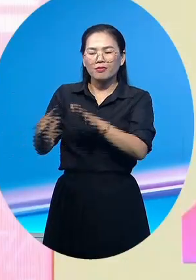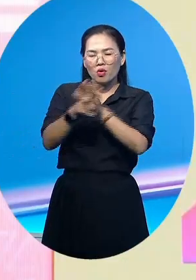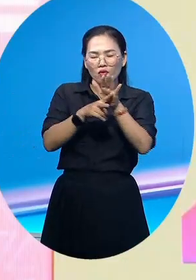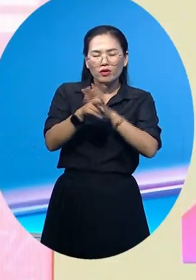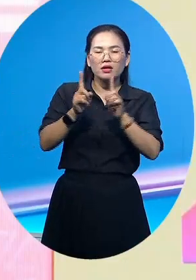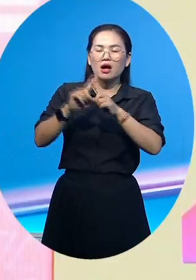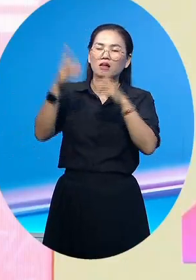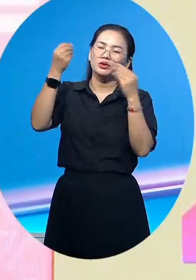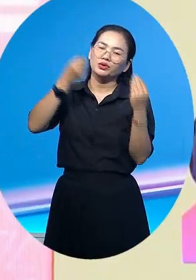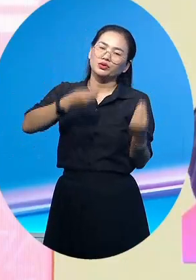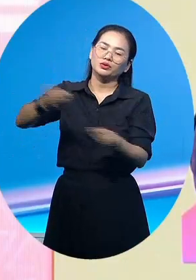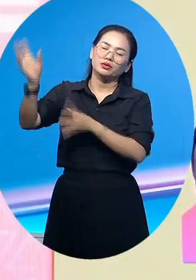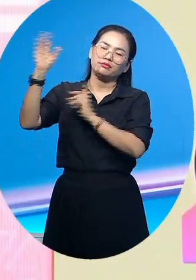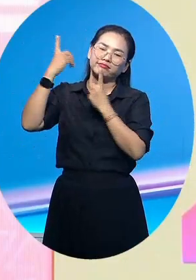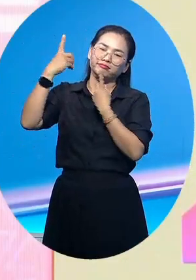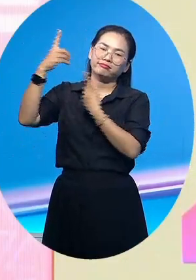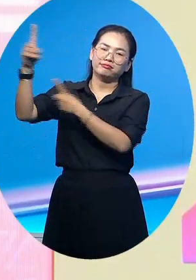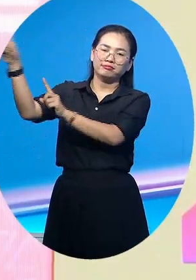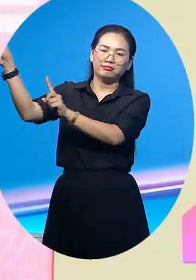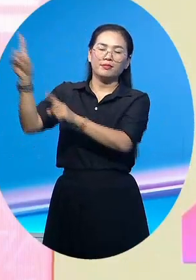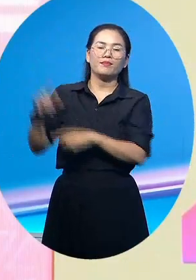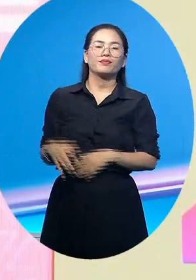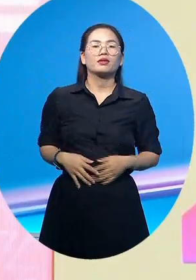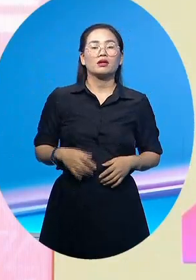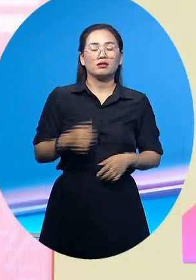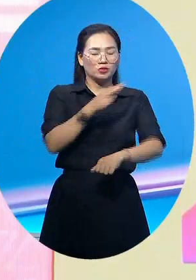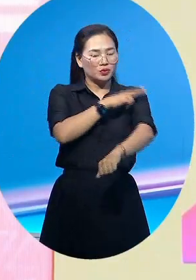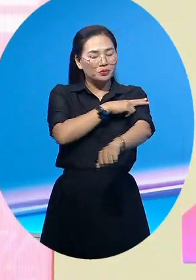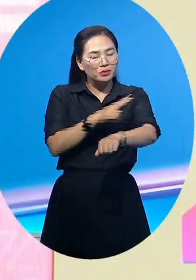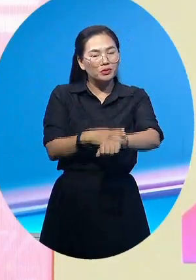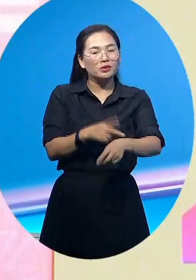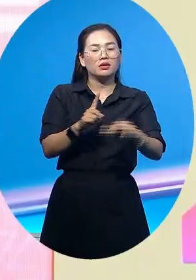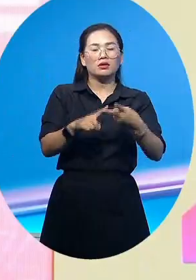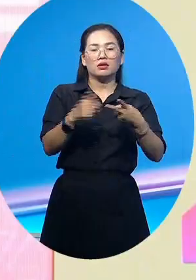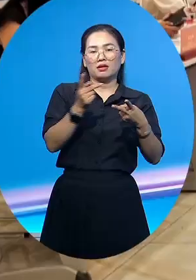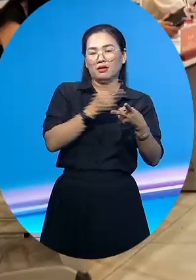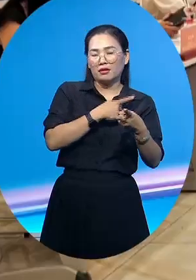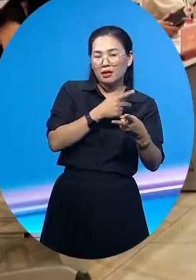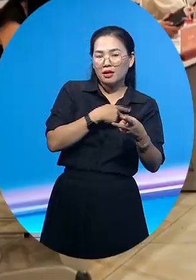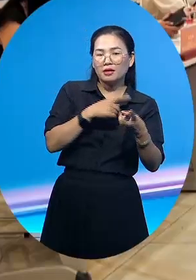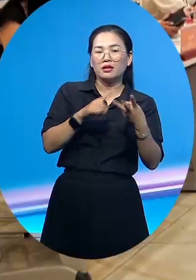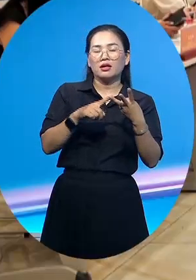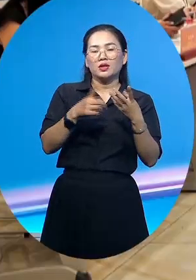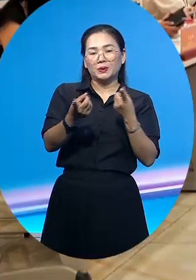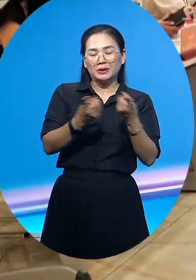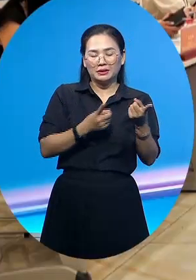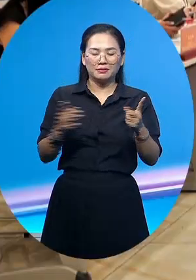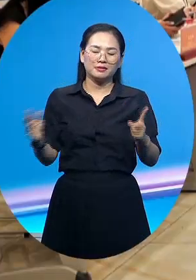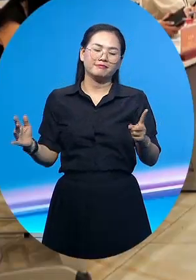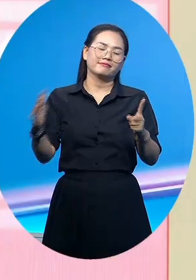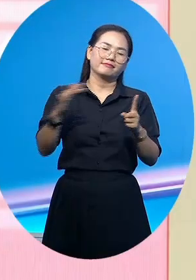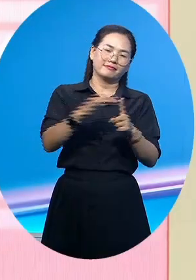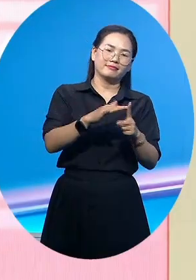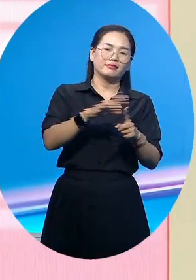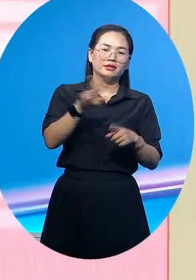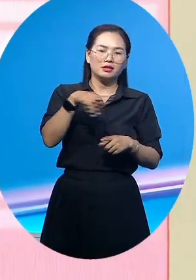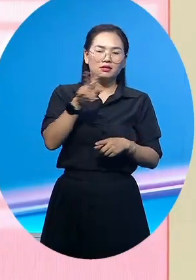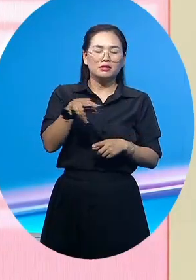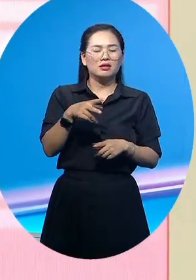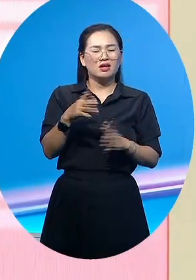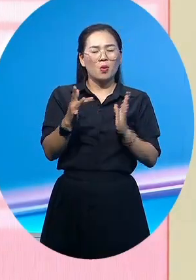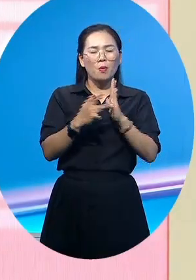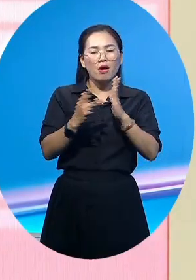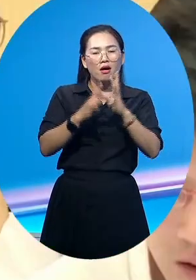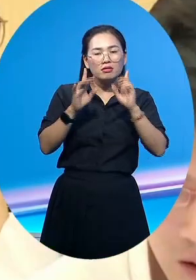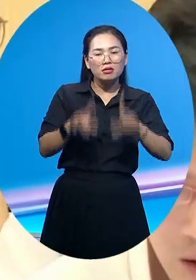đây cũng là dịp để giới chuyên môn doanh nghiệp người tiêu dùng trực tiếp đánh giá lựa chọn tại chỗ các sản phẩm máy móc thiết bị tiên tiến theo hướng tự